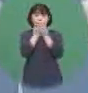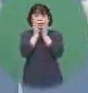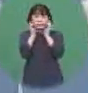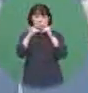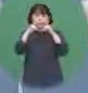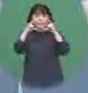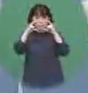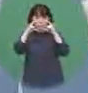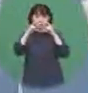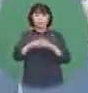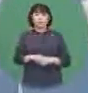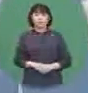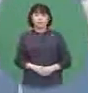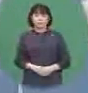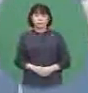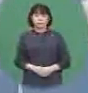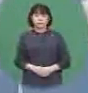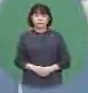です